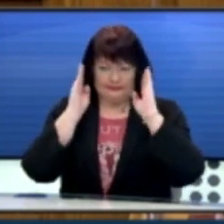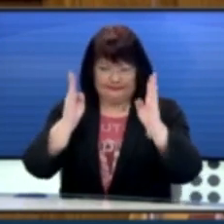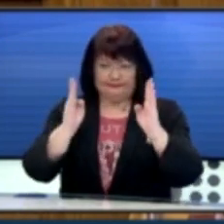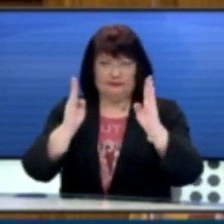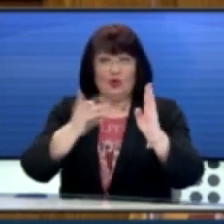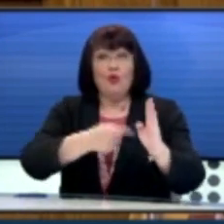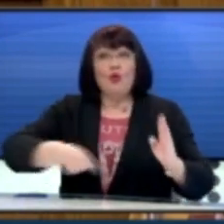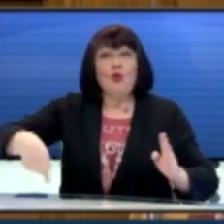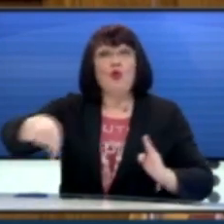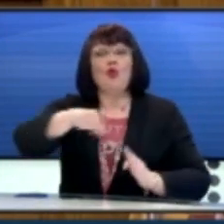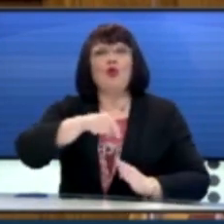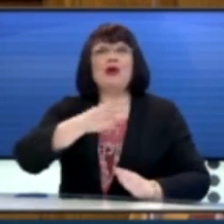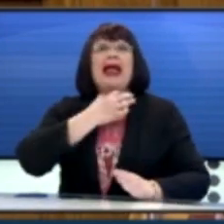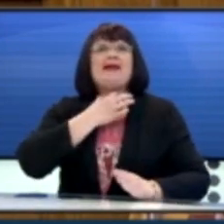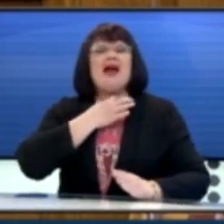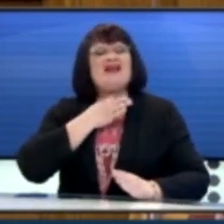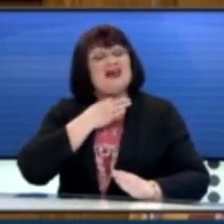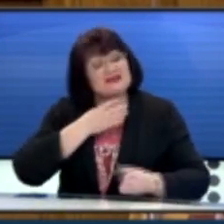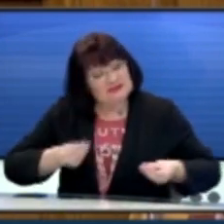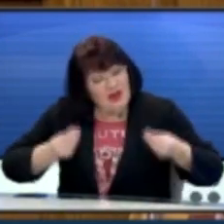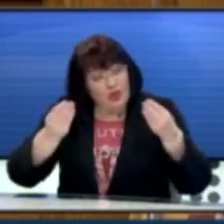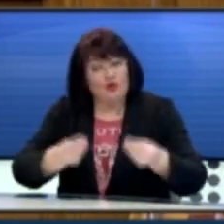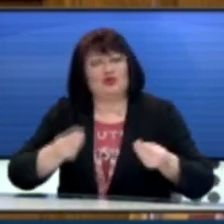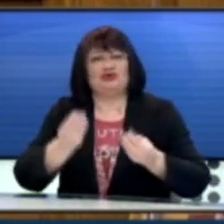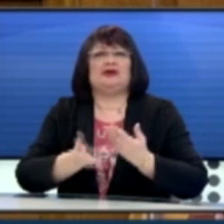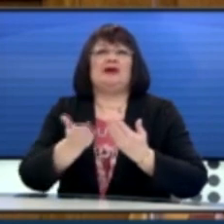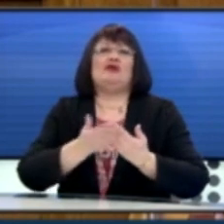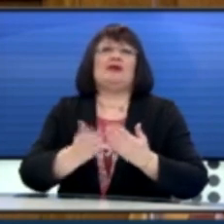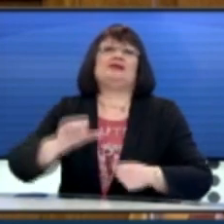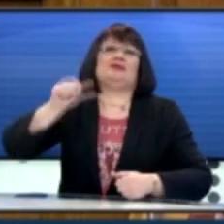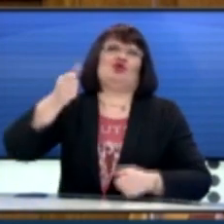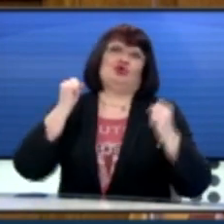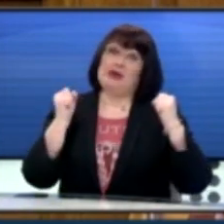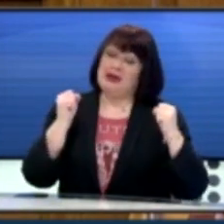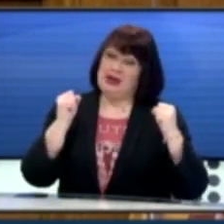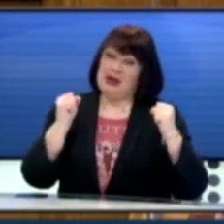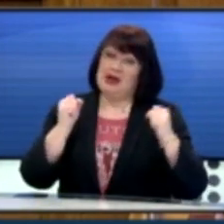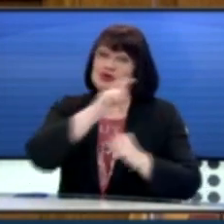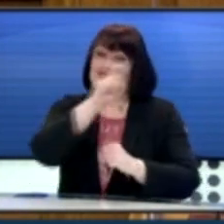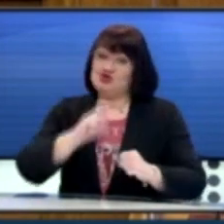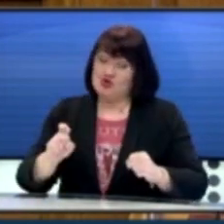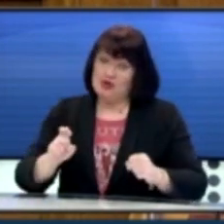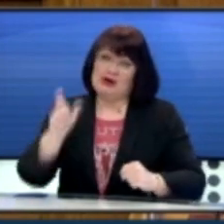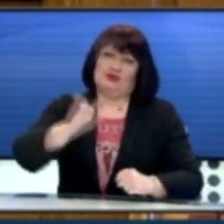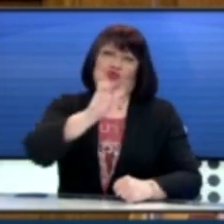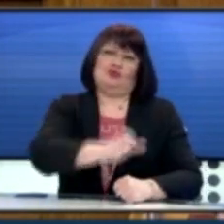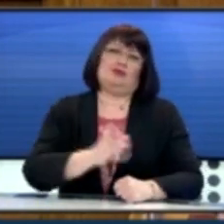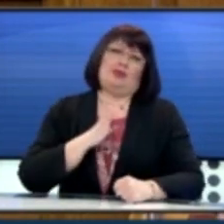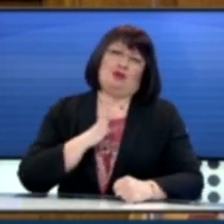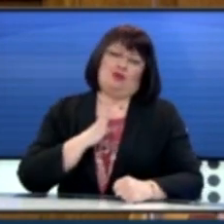ικανοποίηση όλων των σύγχρονων αναγκών, με πρώτο φυσικά αυτό της υγείας, της ζωής των